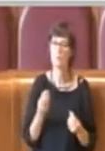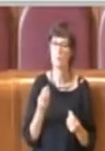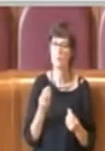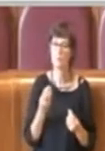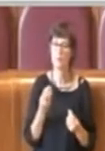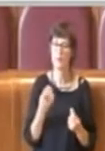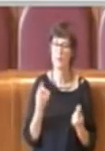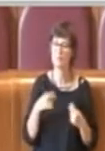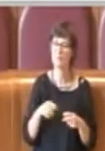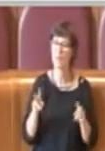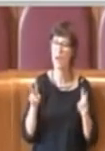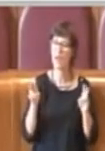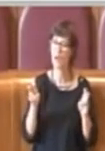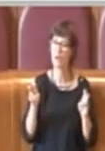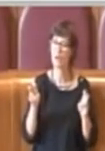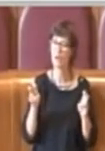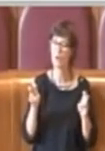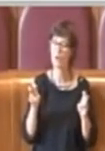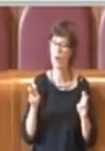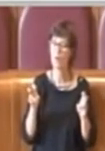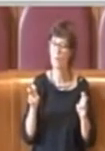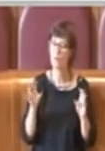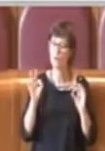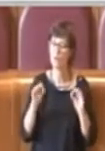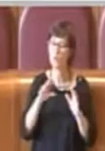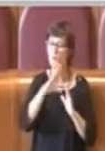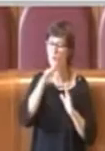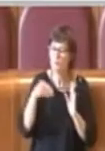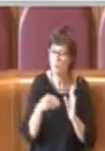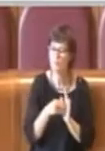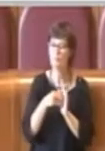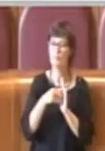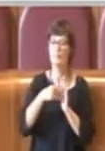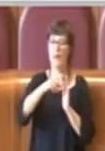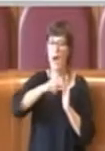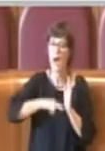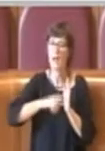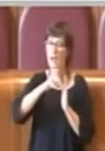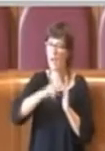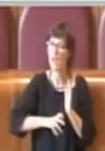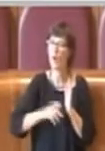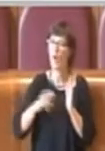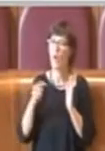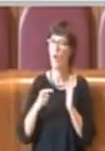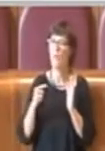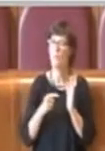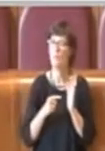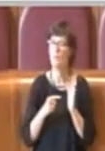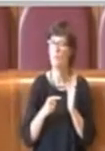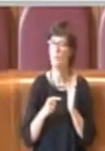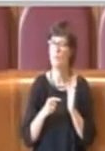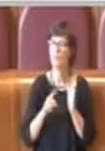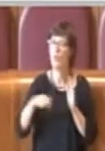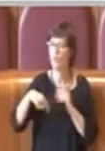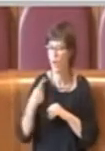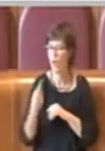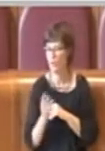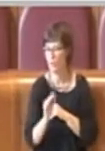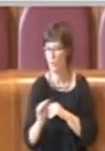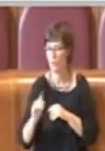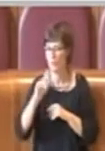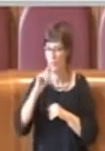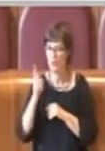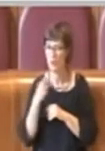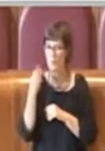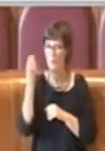questo argomento sia inserito in questo regolamento. Sinceramente poi chiederò in seguito lumi agli uffici perché è